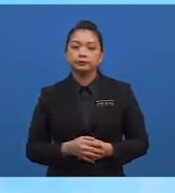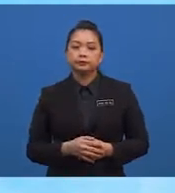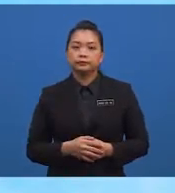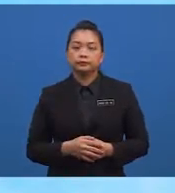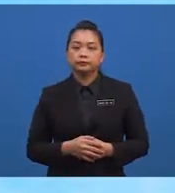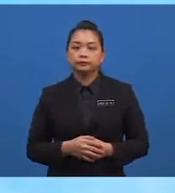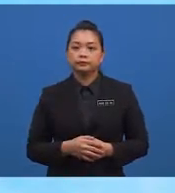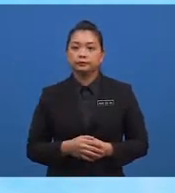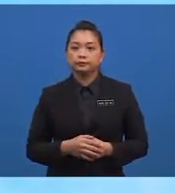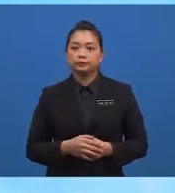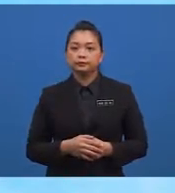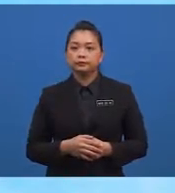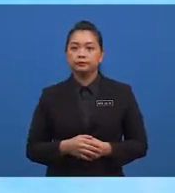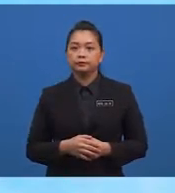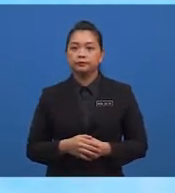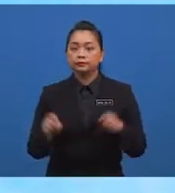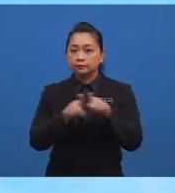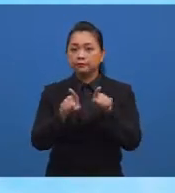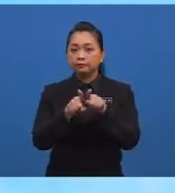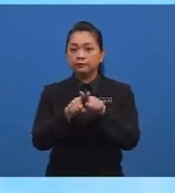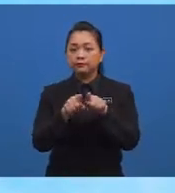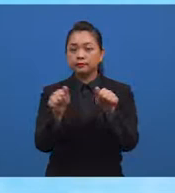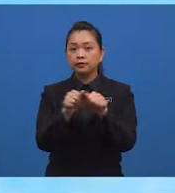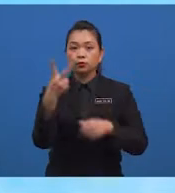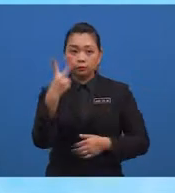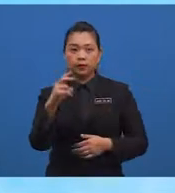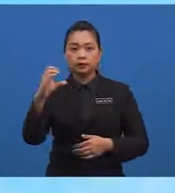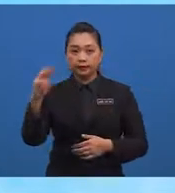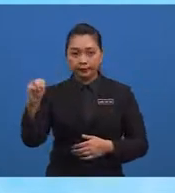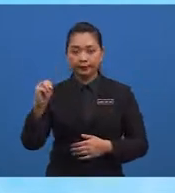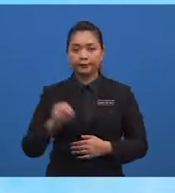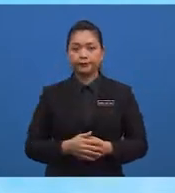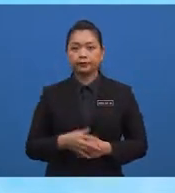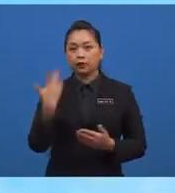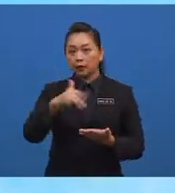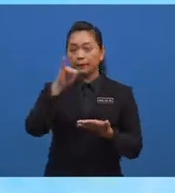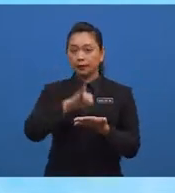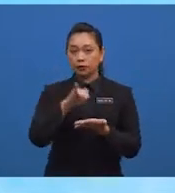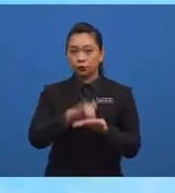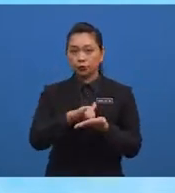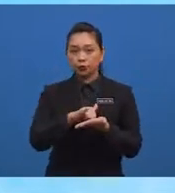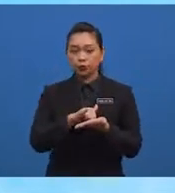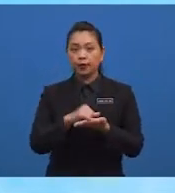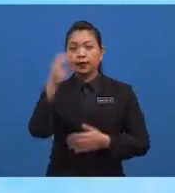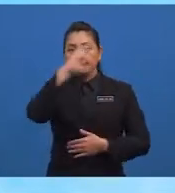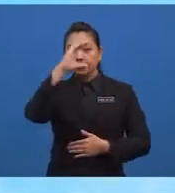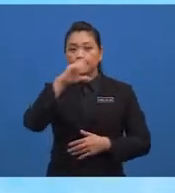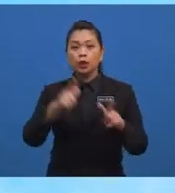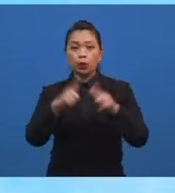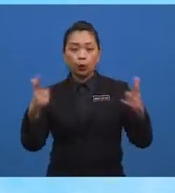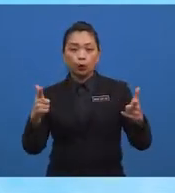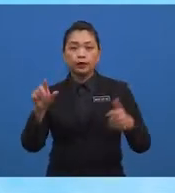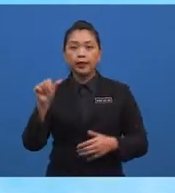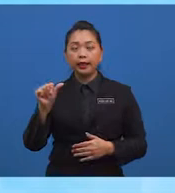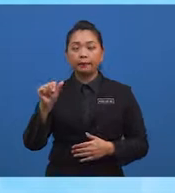cm sama dengan 12 cm. Langkah kedua, cari